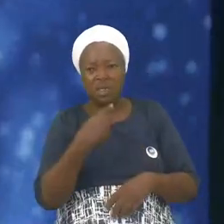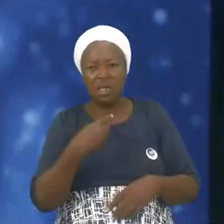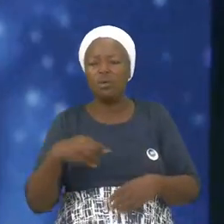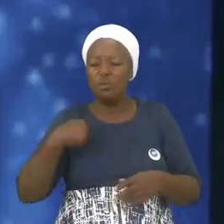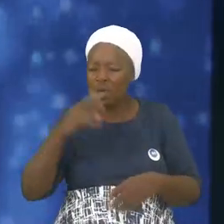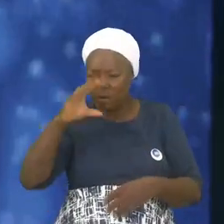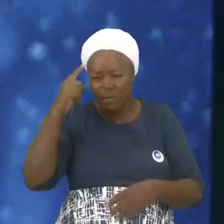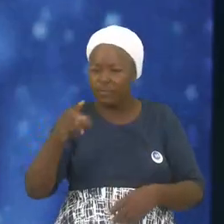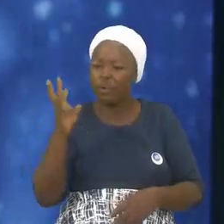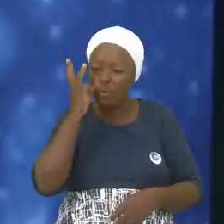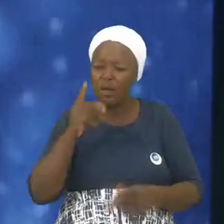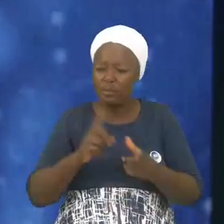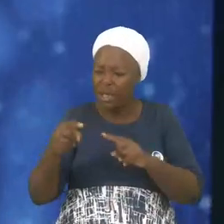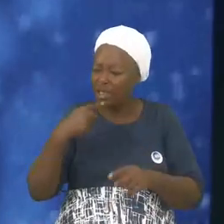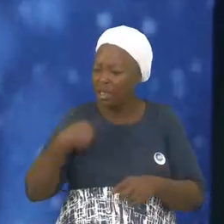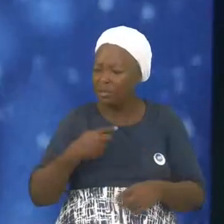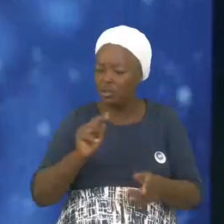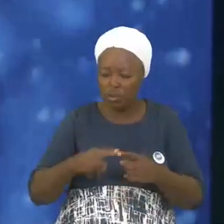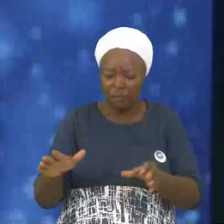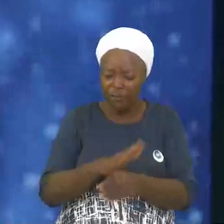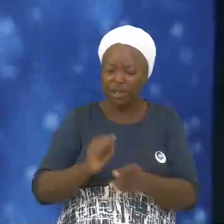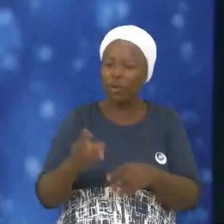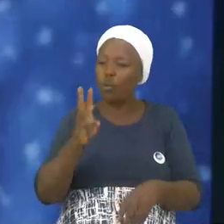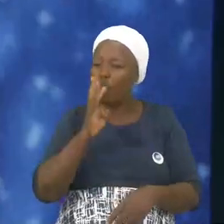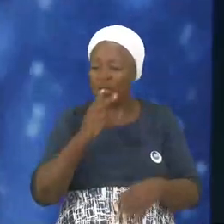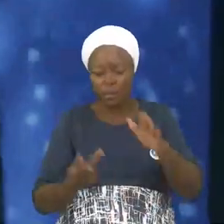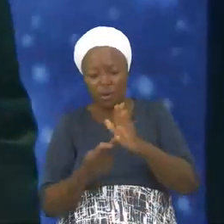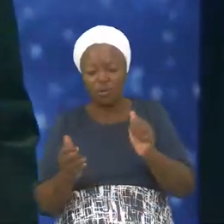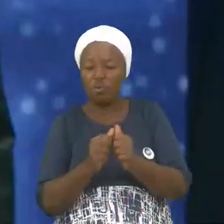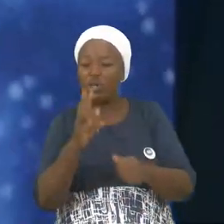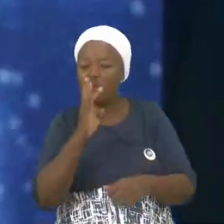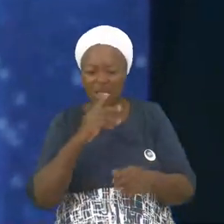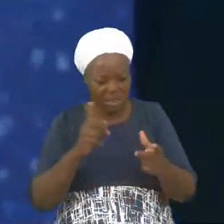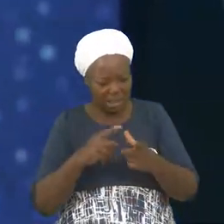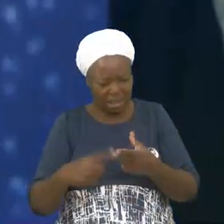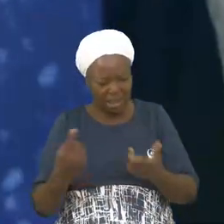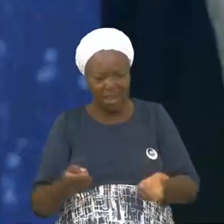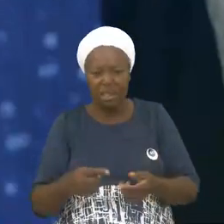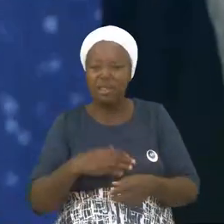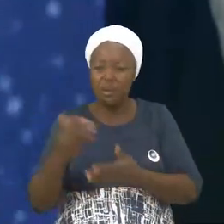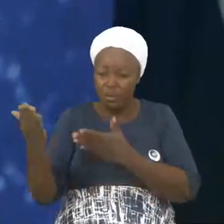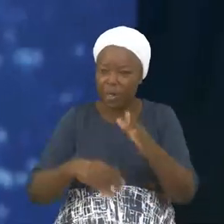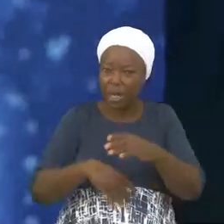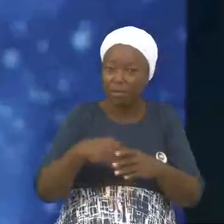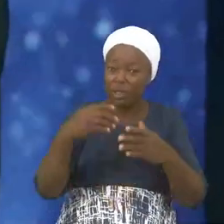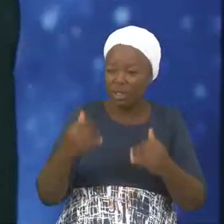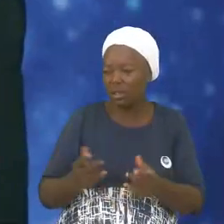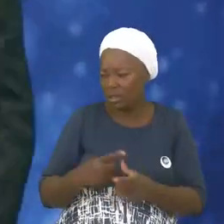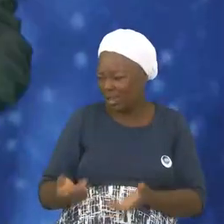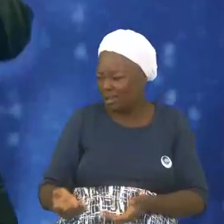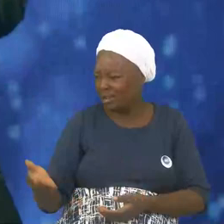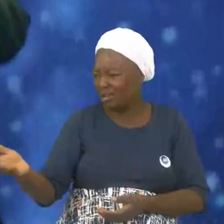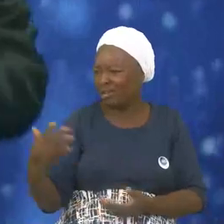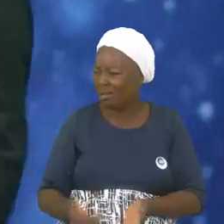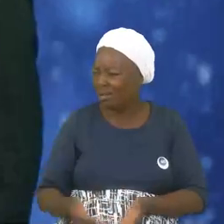nous n'argumentons pas avec Dieu. Et nous disons, nous cherchons du vin. Il a dit, remplissez les pots d'eau. Et il dit,